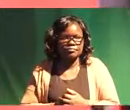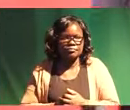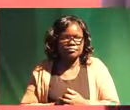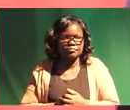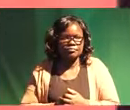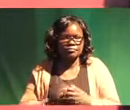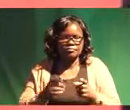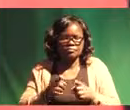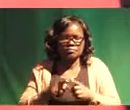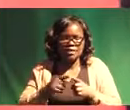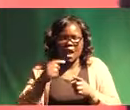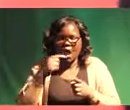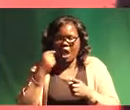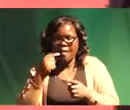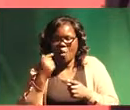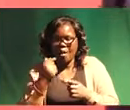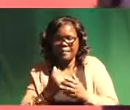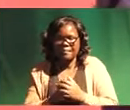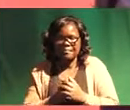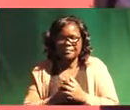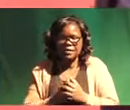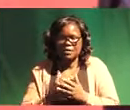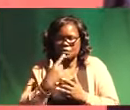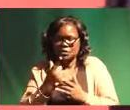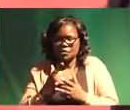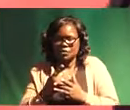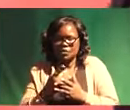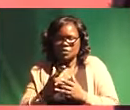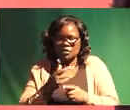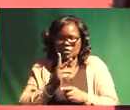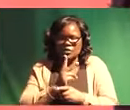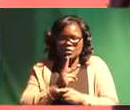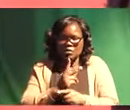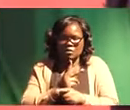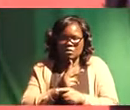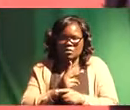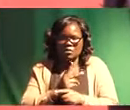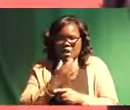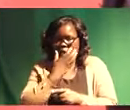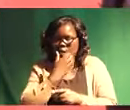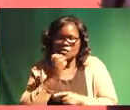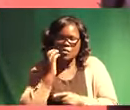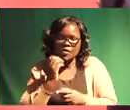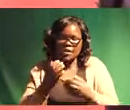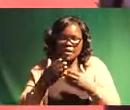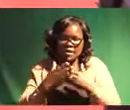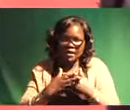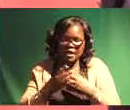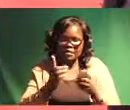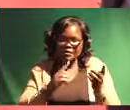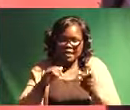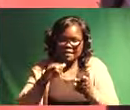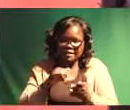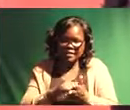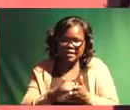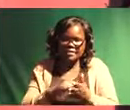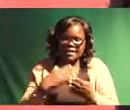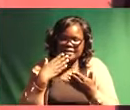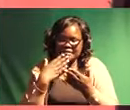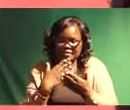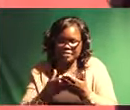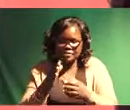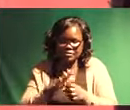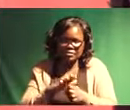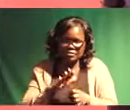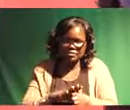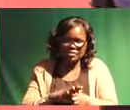Tena tukiwa maua, nilikuambia uweke Mr. Rentore hapo karibu, na umefanya hivyo, na nimesema asante